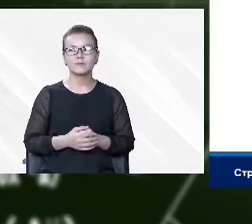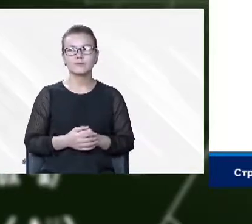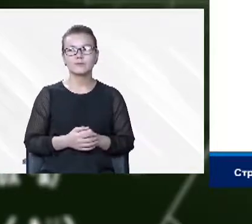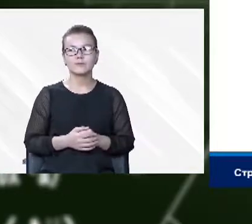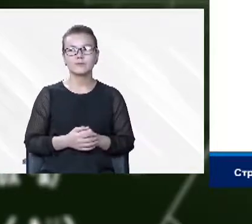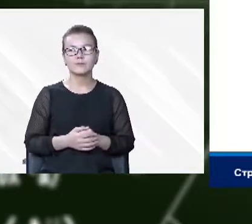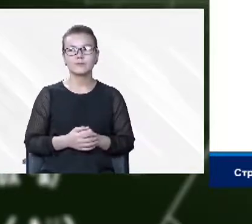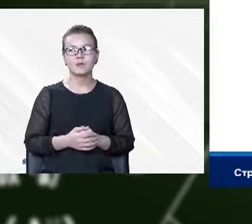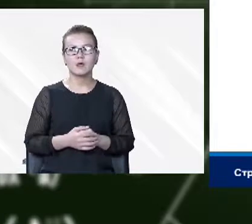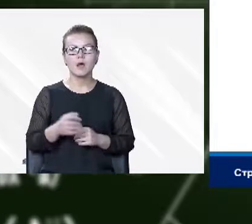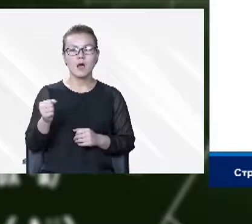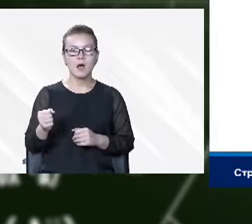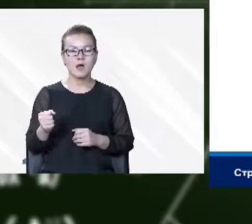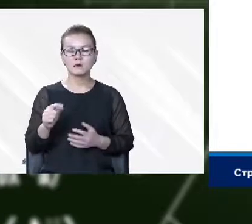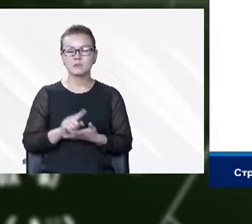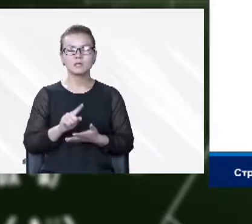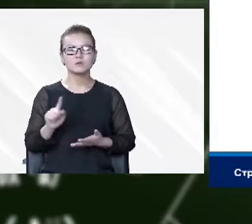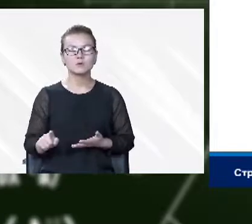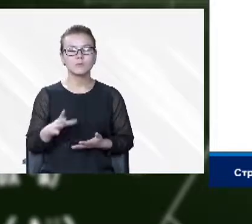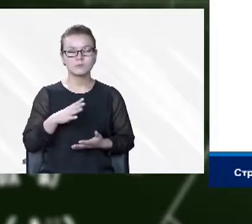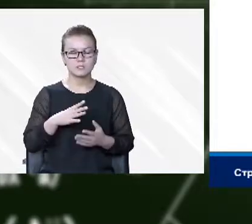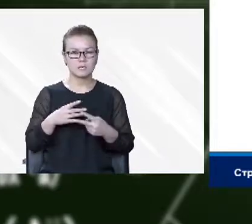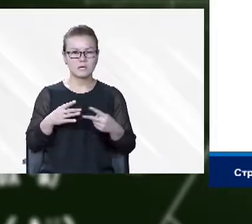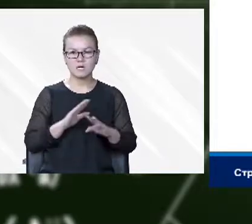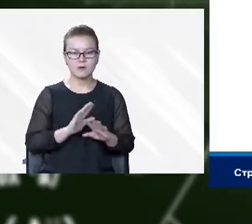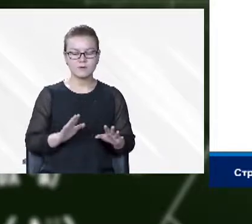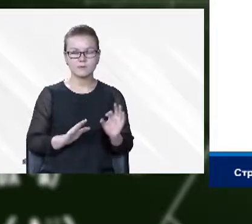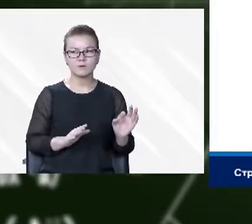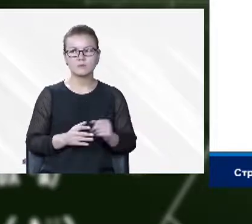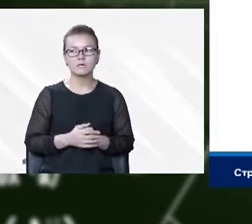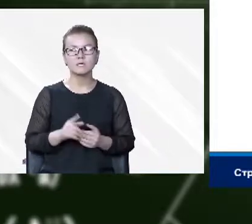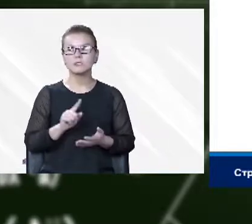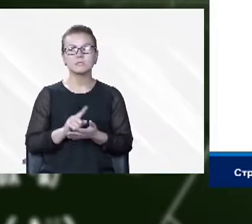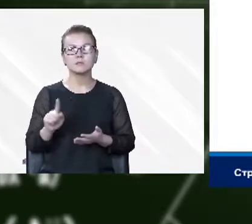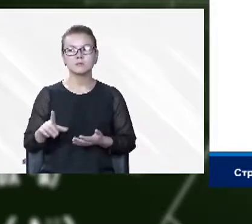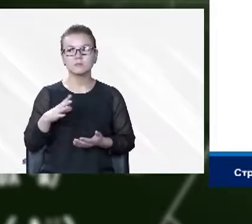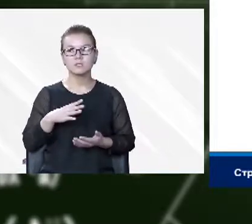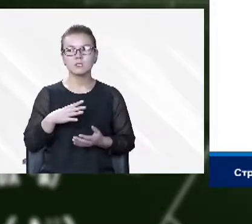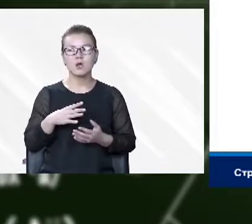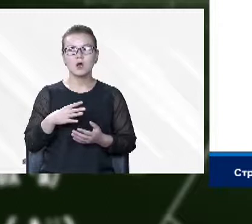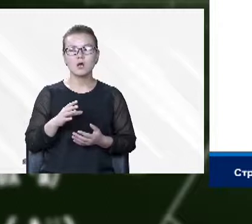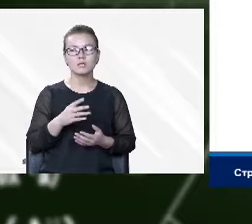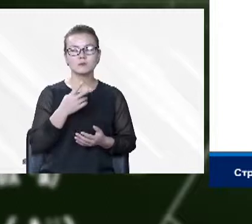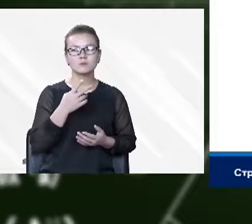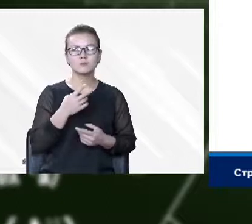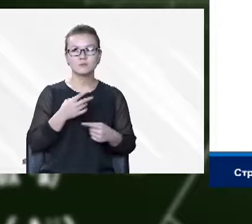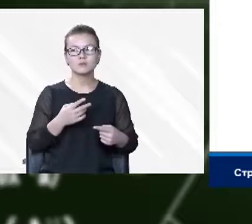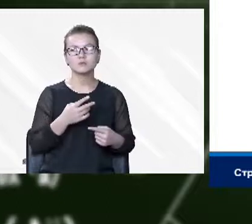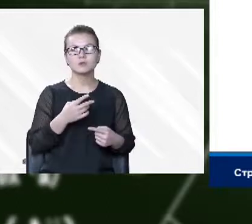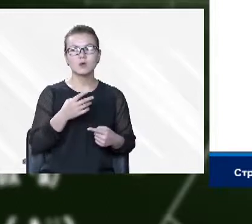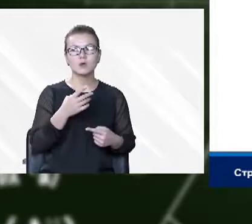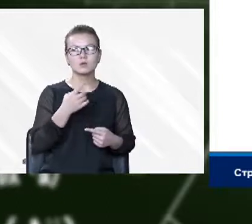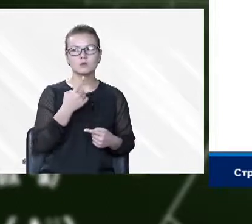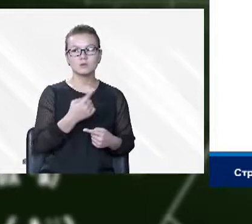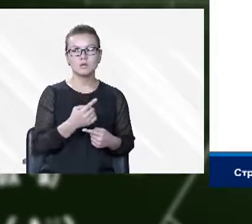Итак, а не должно быть равным нулю, не должно быть равным минус 0,5 и не